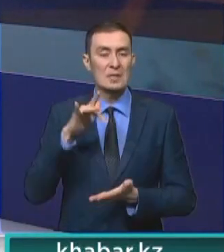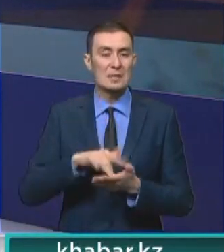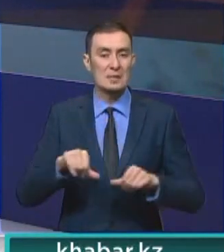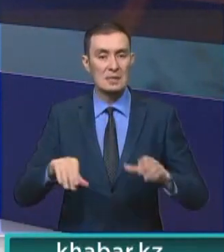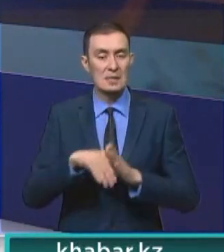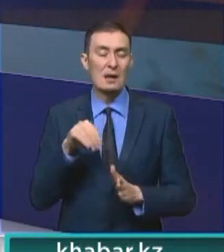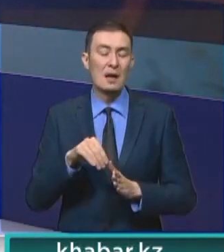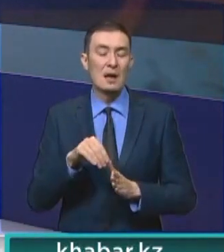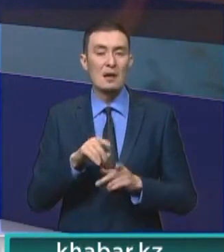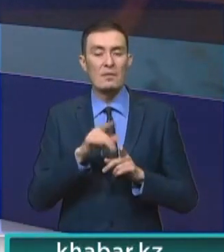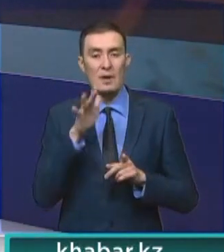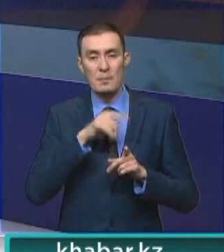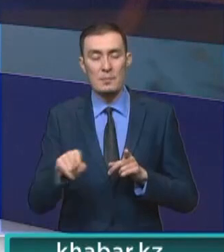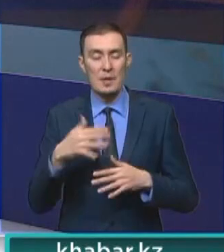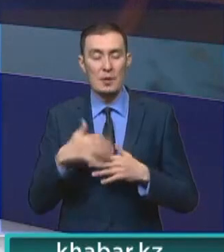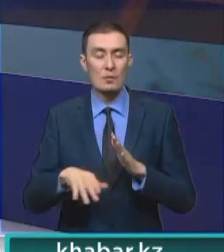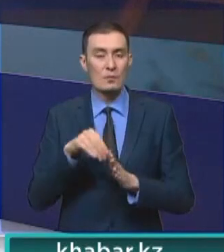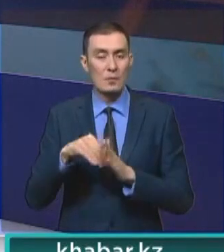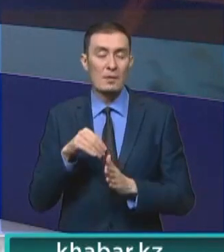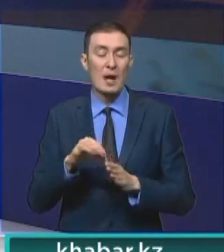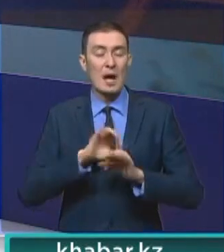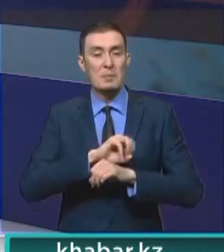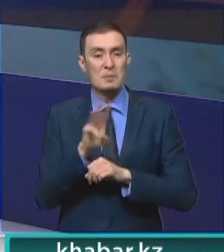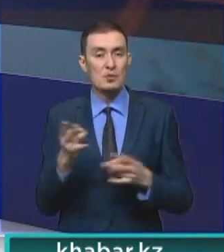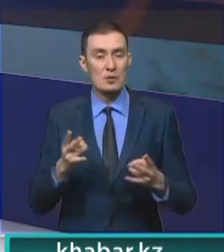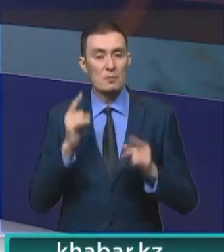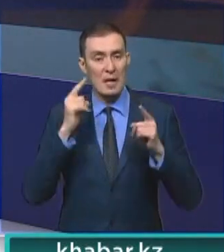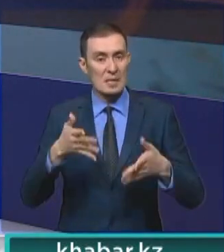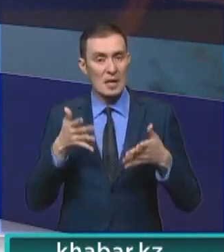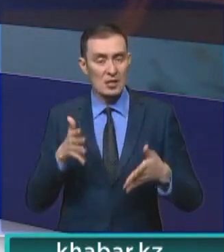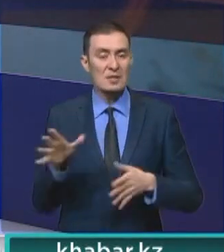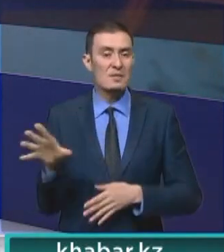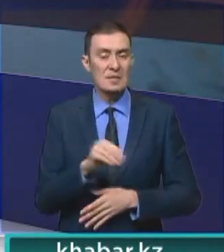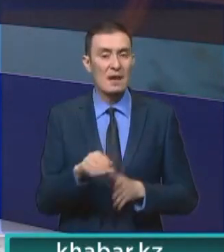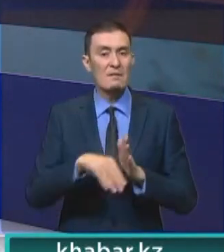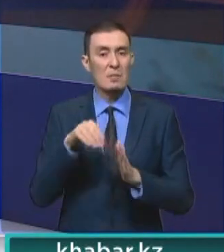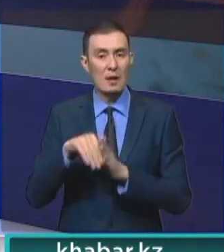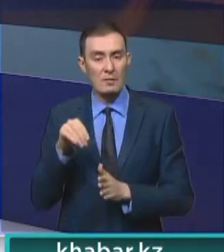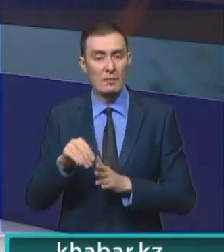меж электоральный период президент поручил обеспечить прозрачность всех электоральных процессов